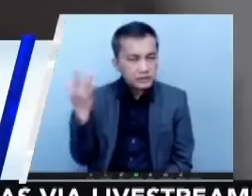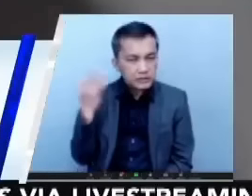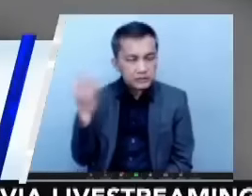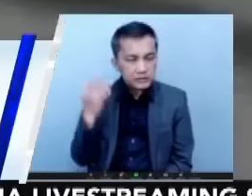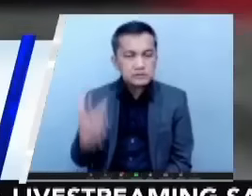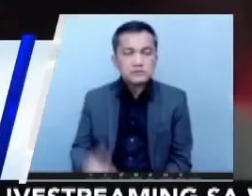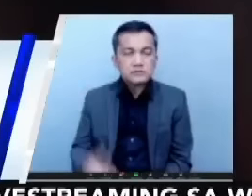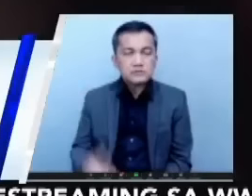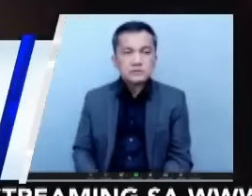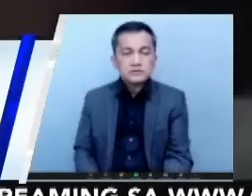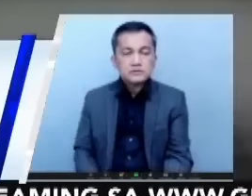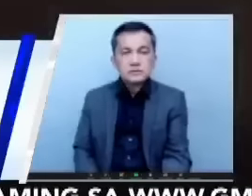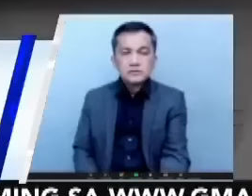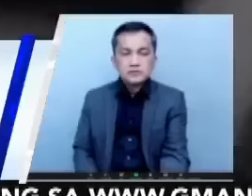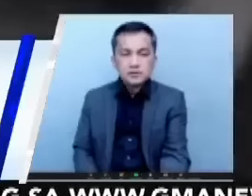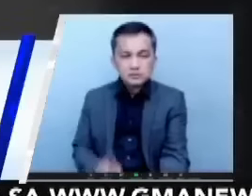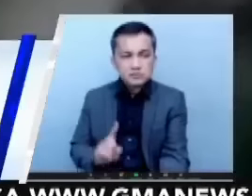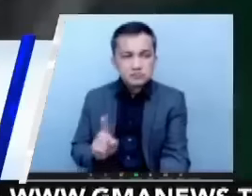Ano nga?